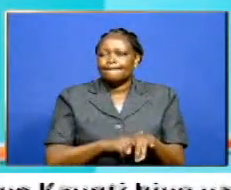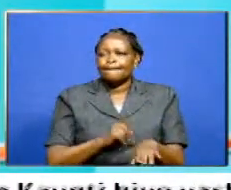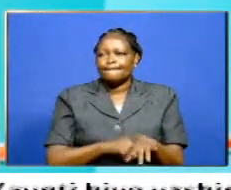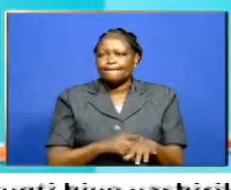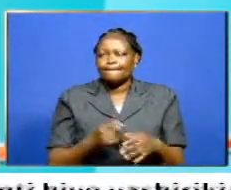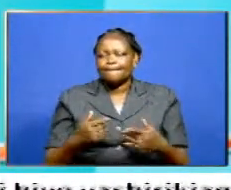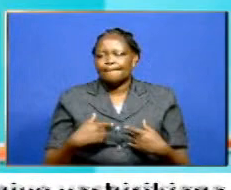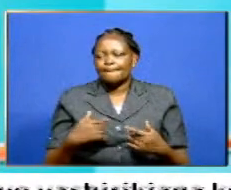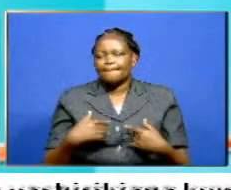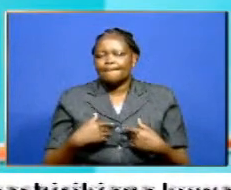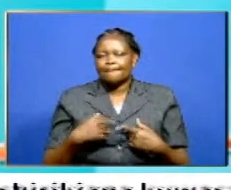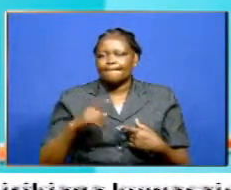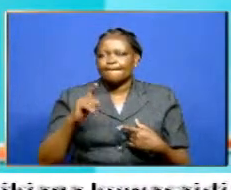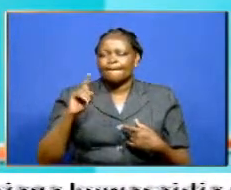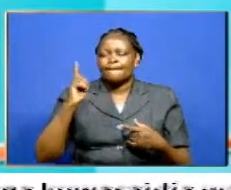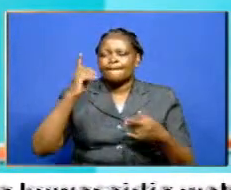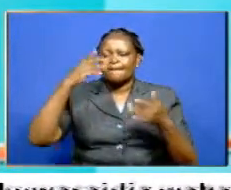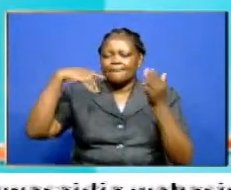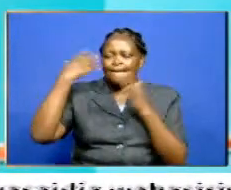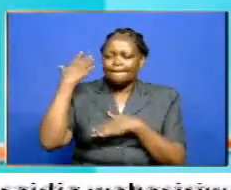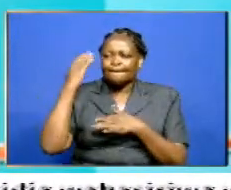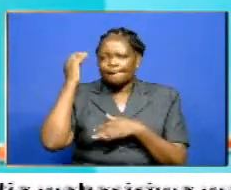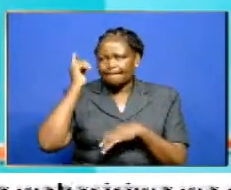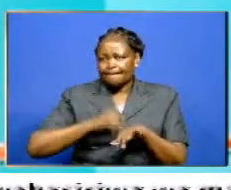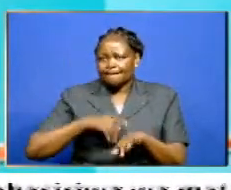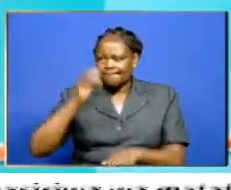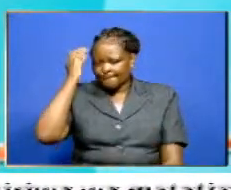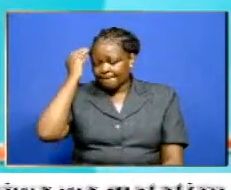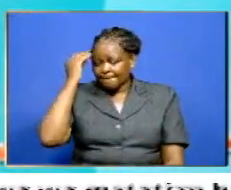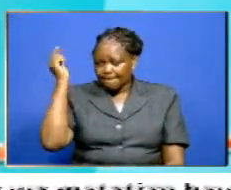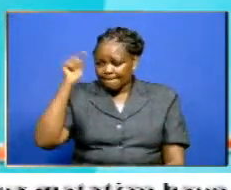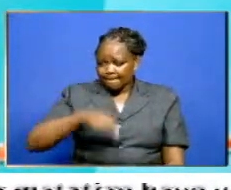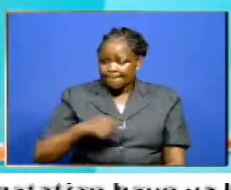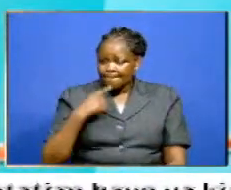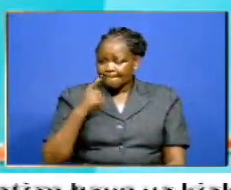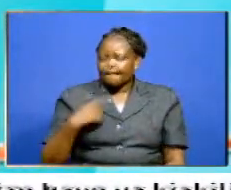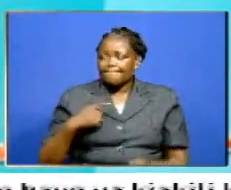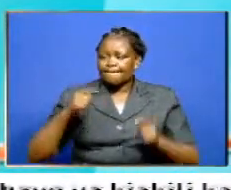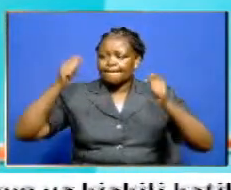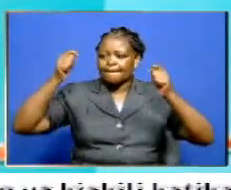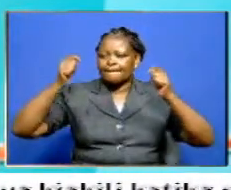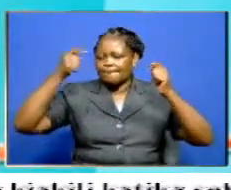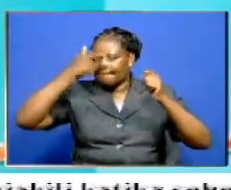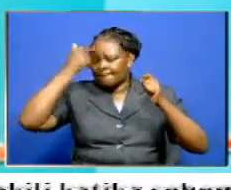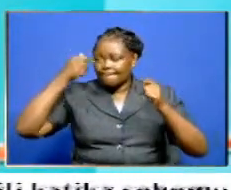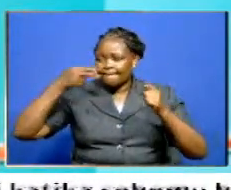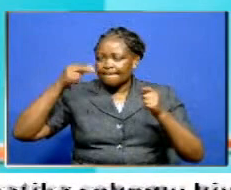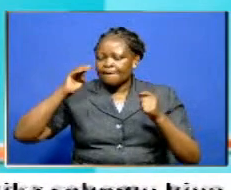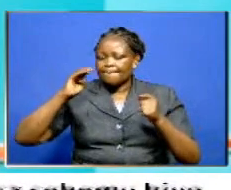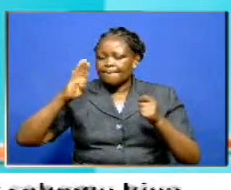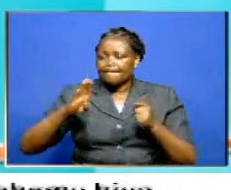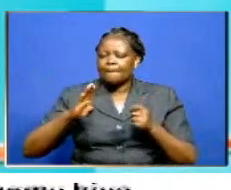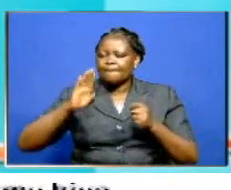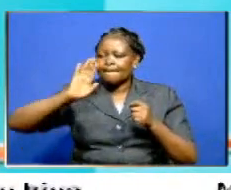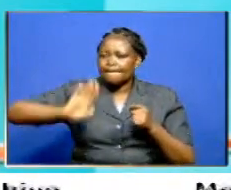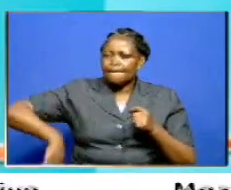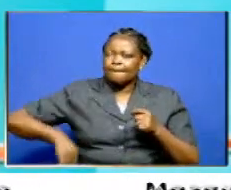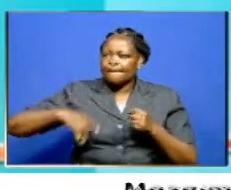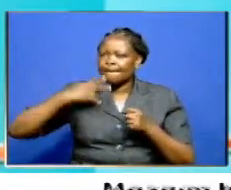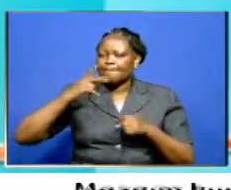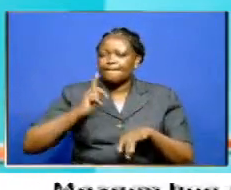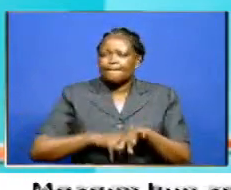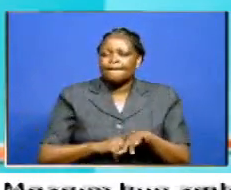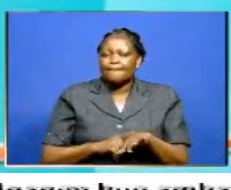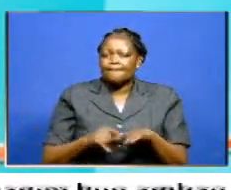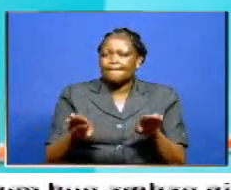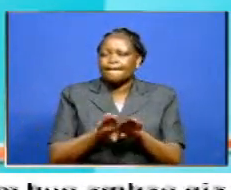chuo kikuu cha Nairobi, maybe wanafunzi wakikuja wakisema kwamba wanaenda kuandamana kwa sababu HELB imedelay, unapata by close of business